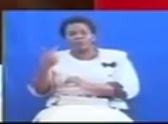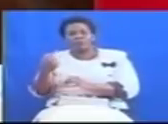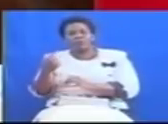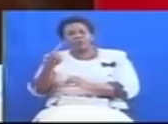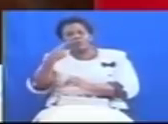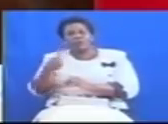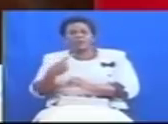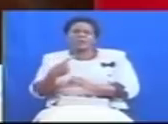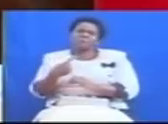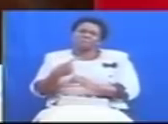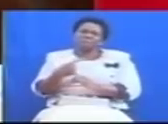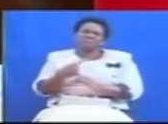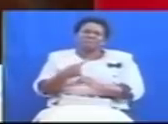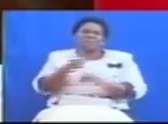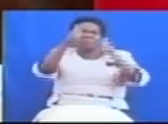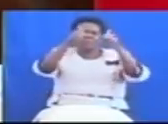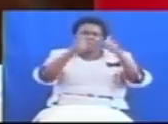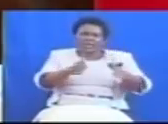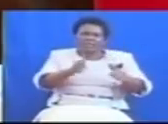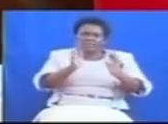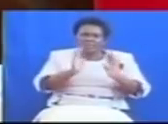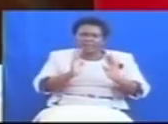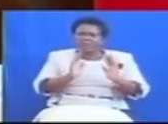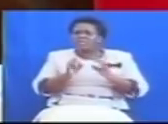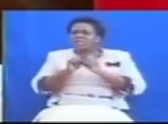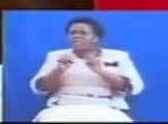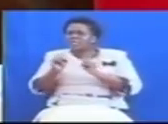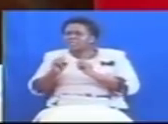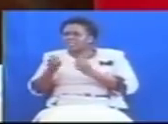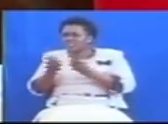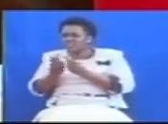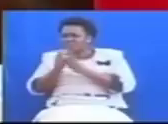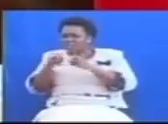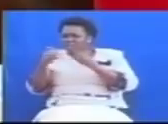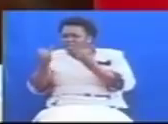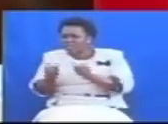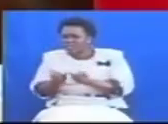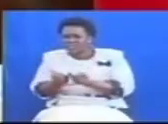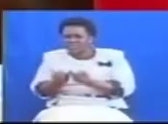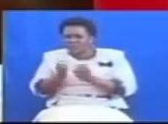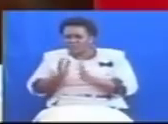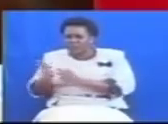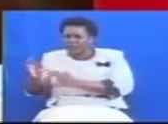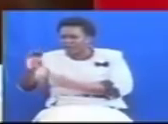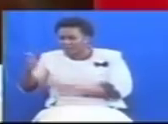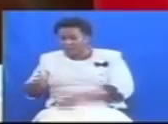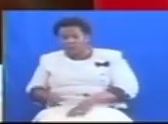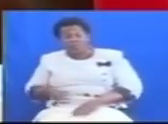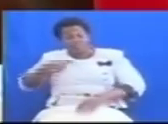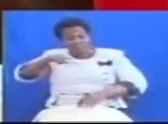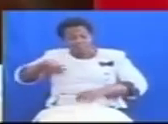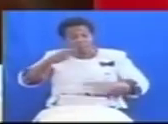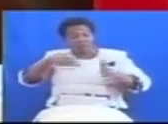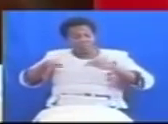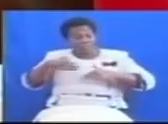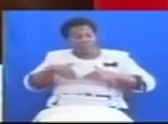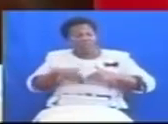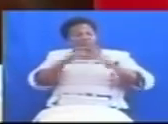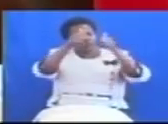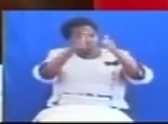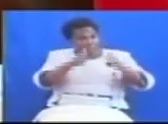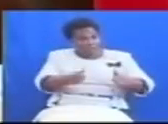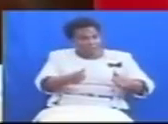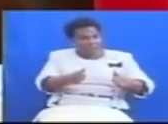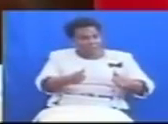lakini kitaasisi hamjajipanga, kiuratibu hamjajipanga, kwa hiyo inakuwa ni bure tu. Kwa hiyo tunataka tukitangaza tulifanye zoezi hili kwa namna